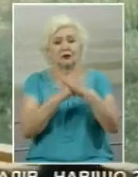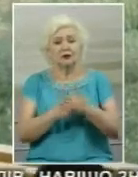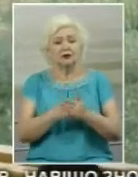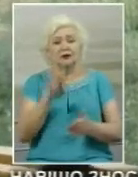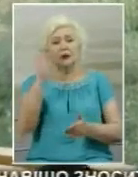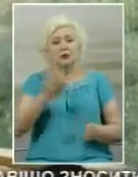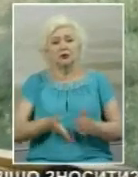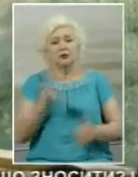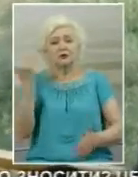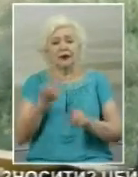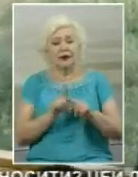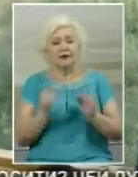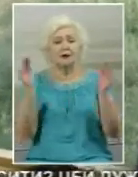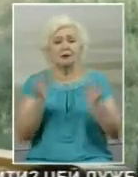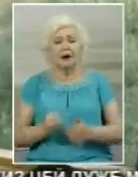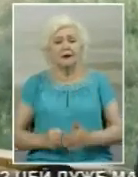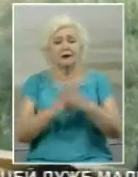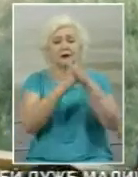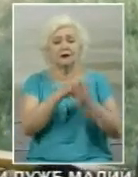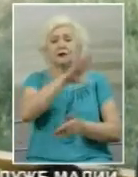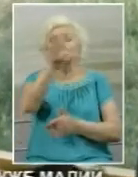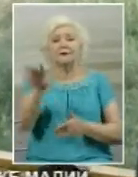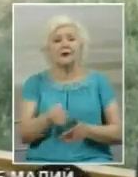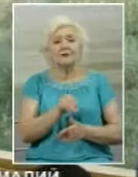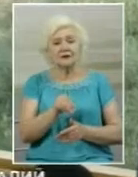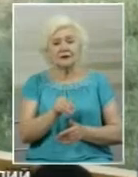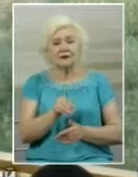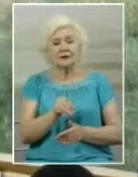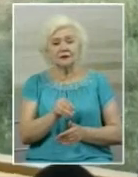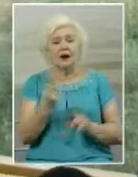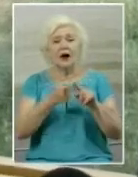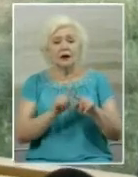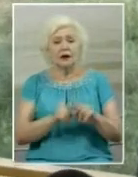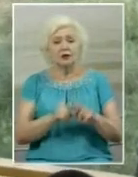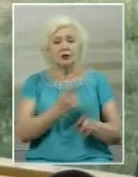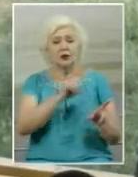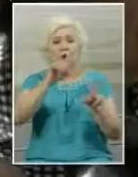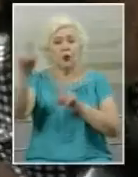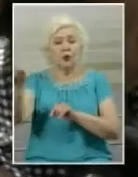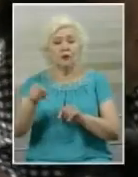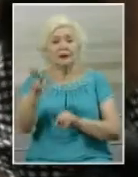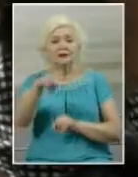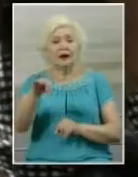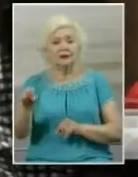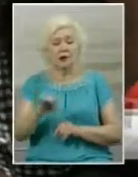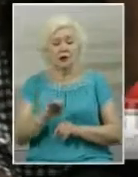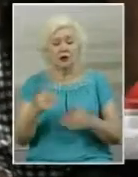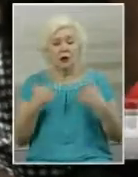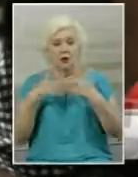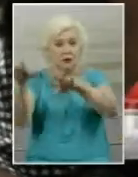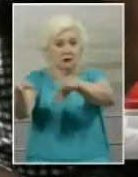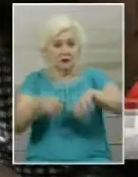сносить. Это очень маленький причал для всех, которые ходят в корабли. У нас отберут